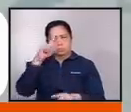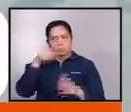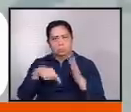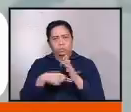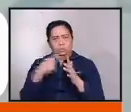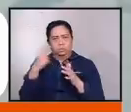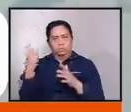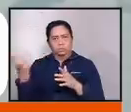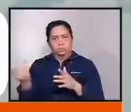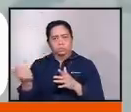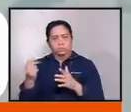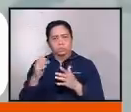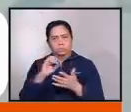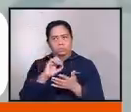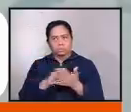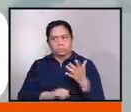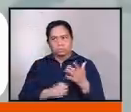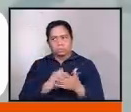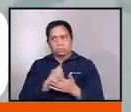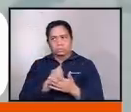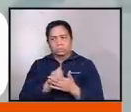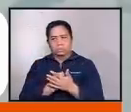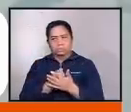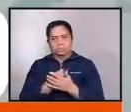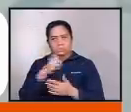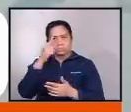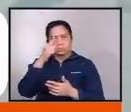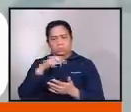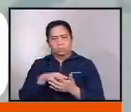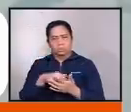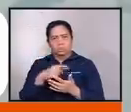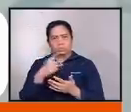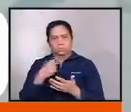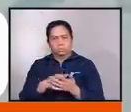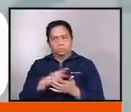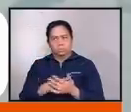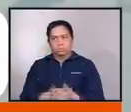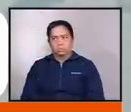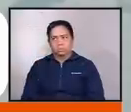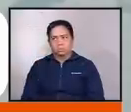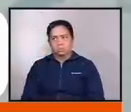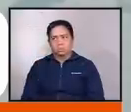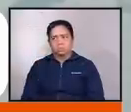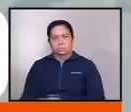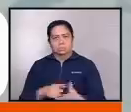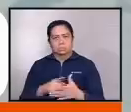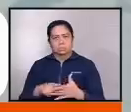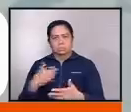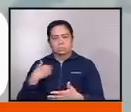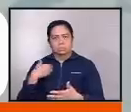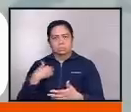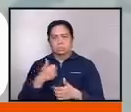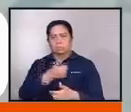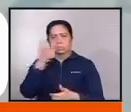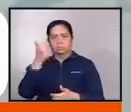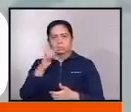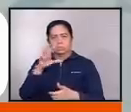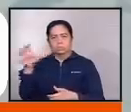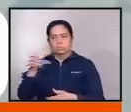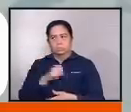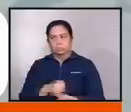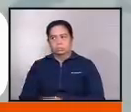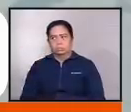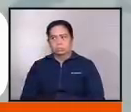ko pa lang po siya kinakaltasan ng 1,000 pesos. Tapos wala pa po akong ibang kinukuha sa